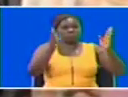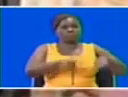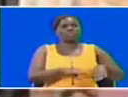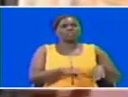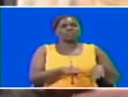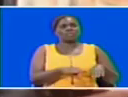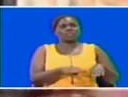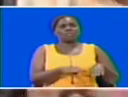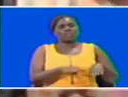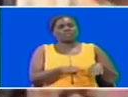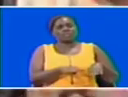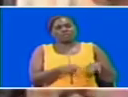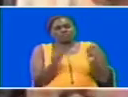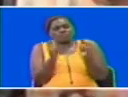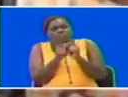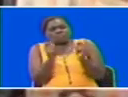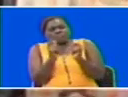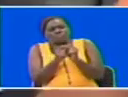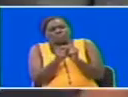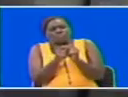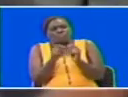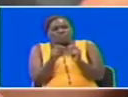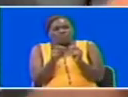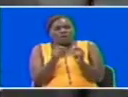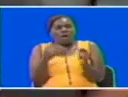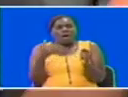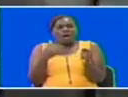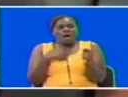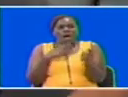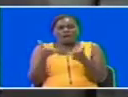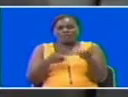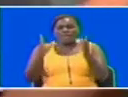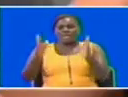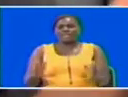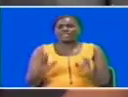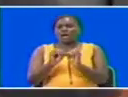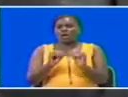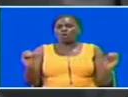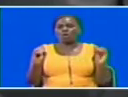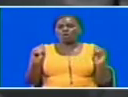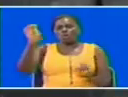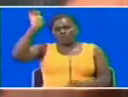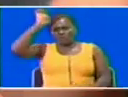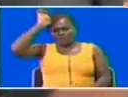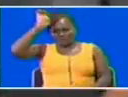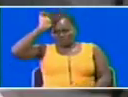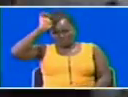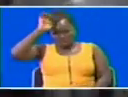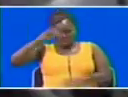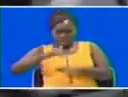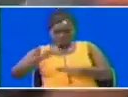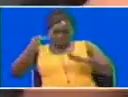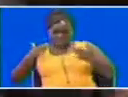inakula. Tutakulwa na chawa mpaka lini? Hatuna coordinator yeyote katika kaunti ya Wasiningishu kwa